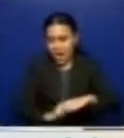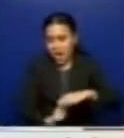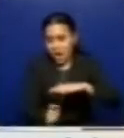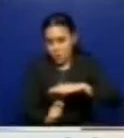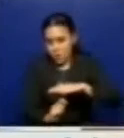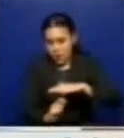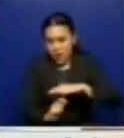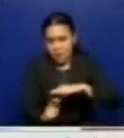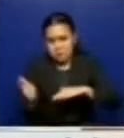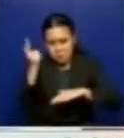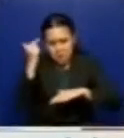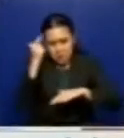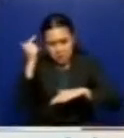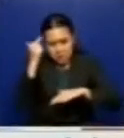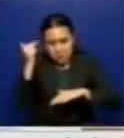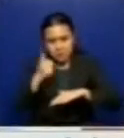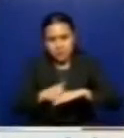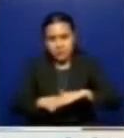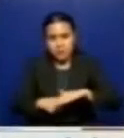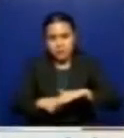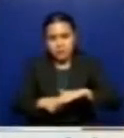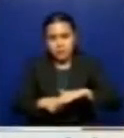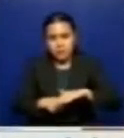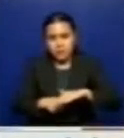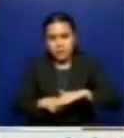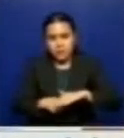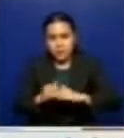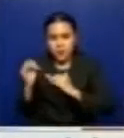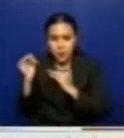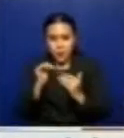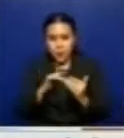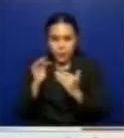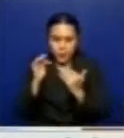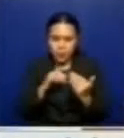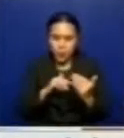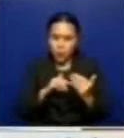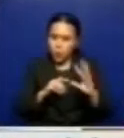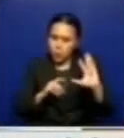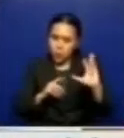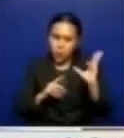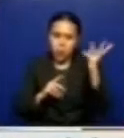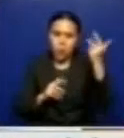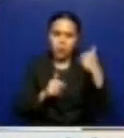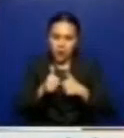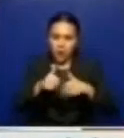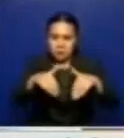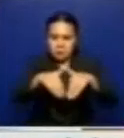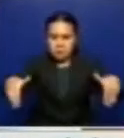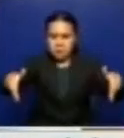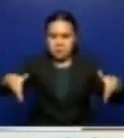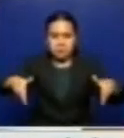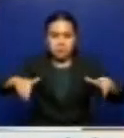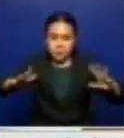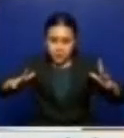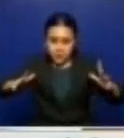าก็เล่นเป็นสื่อสารทั้งหมดไล่พรมแดนแล้วครับท่านประธานครับกราบเรียนท่